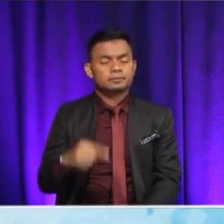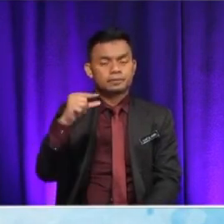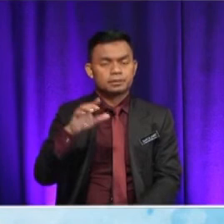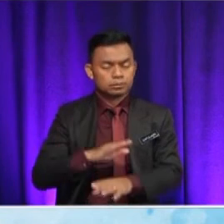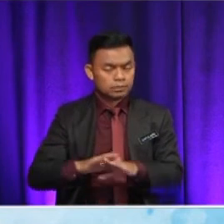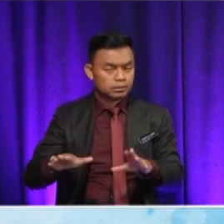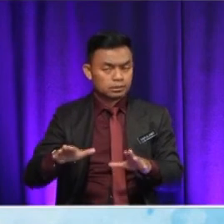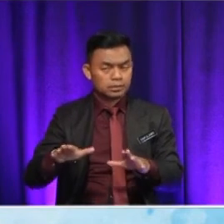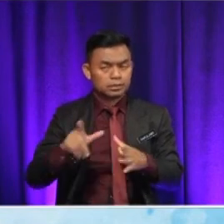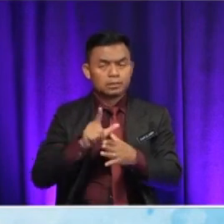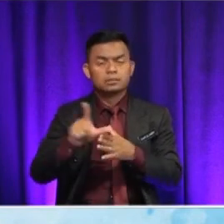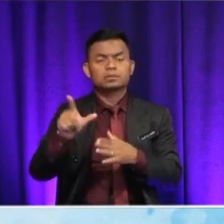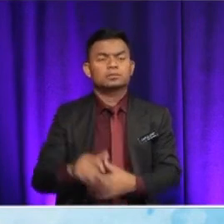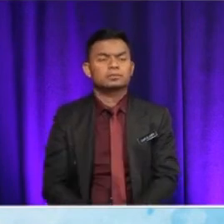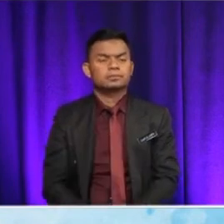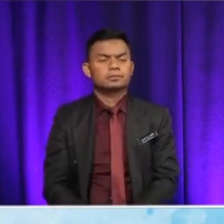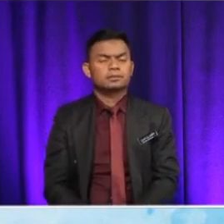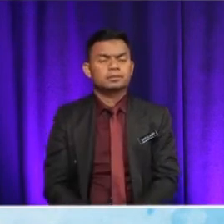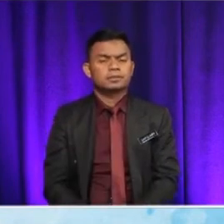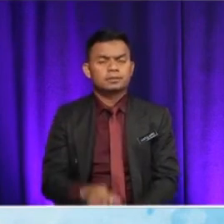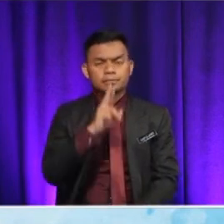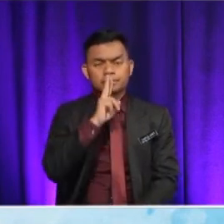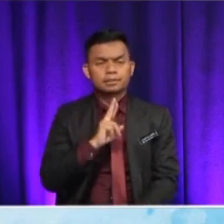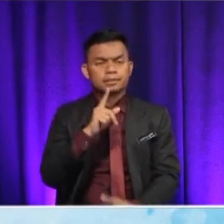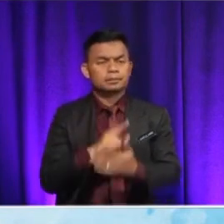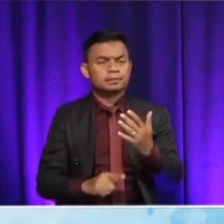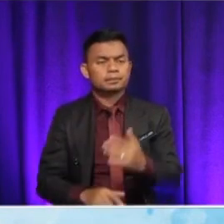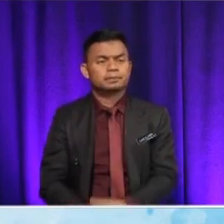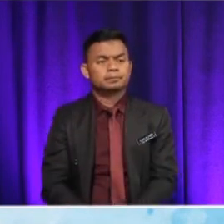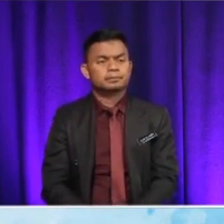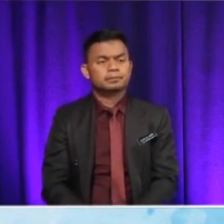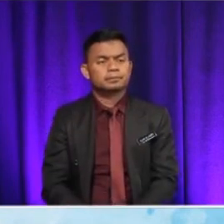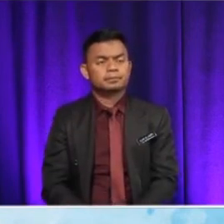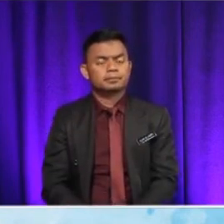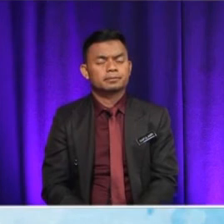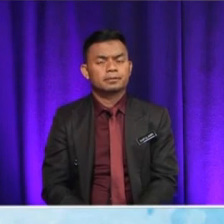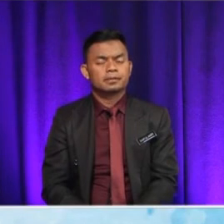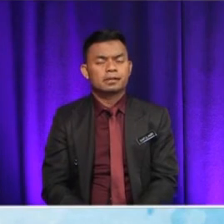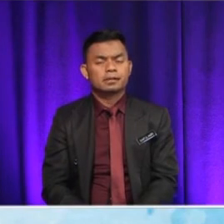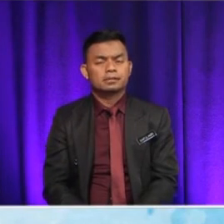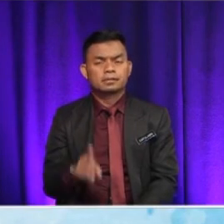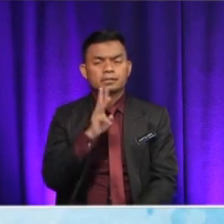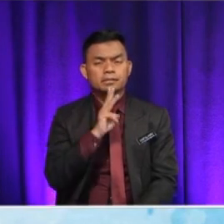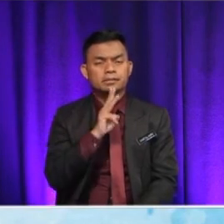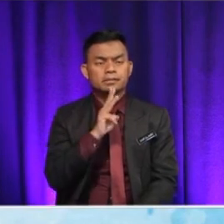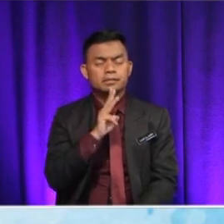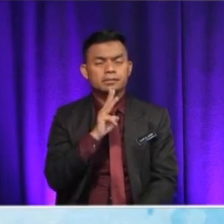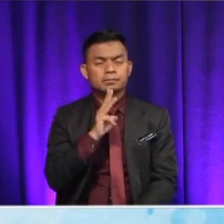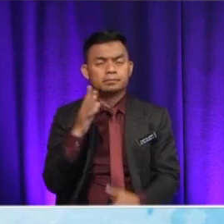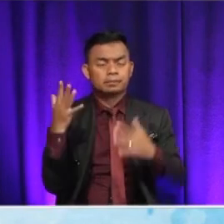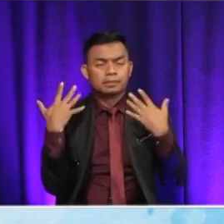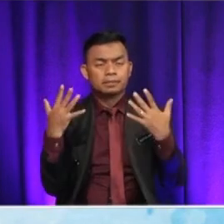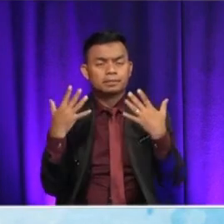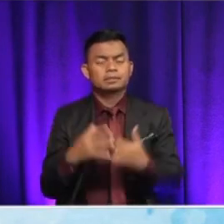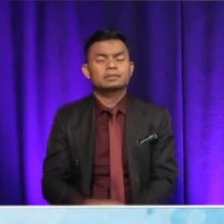langsung. So kalau cikgu tanya lagi warna merah apa? Warna merah adalah bekalan air panas. Kita nampak ada pemanas air kat situ.